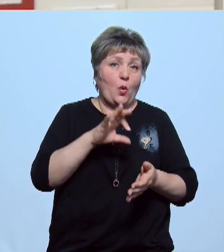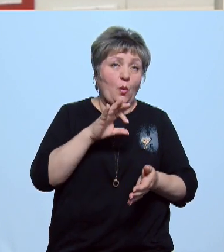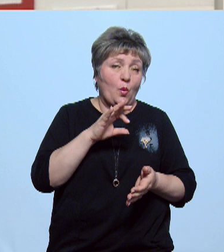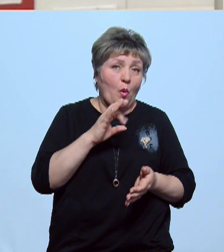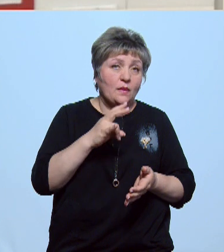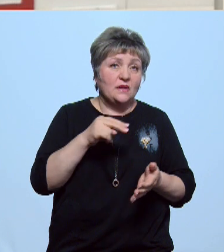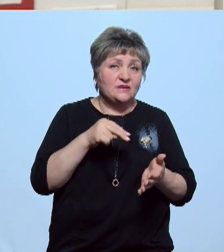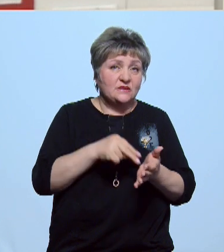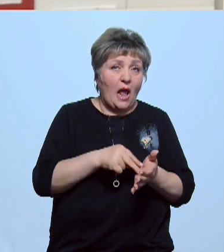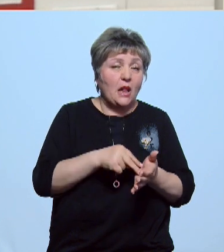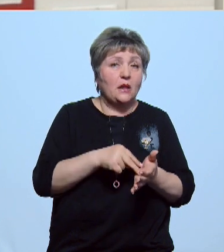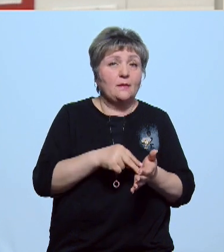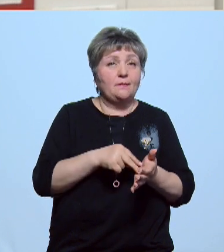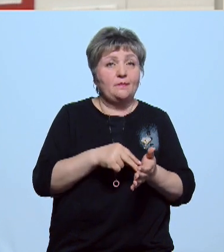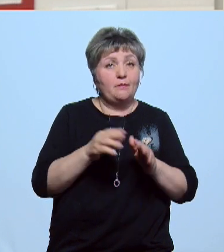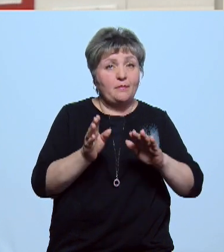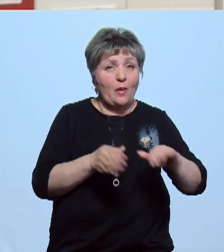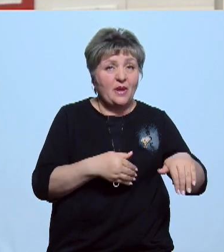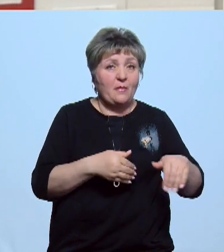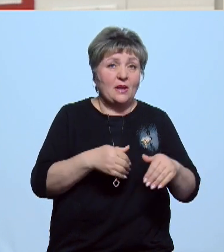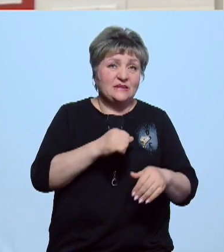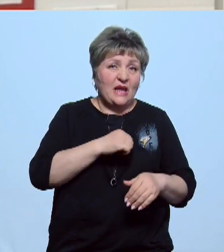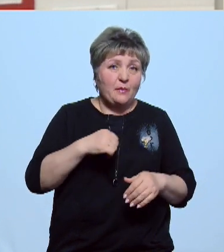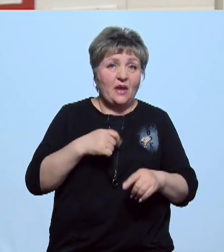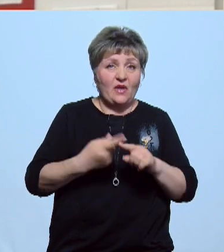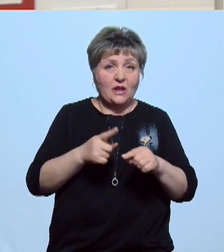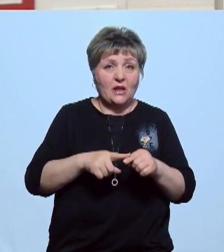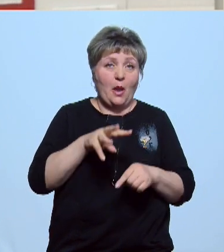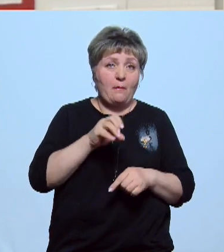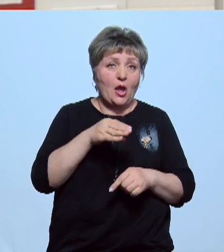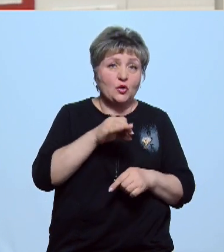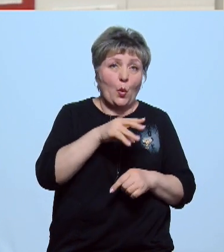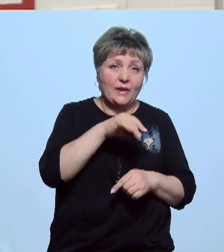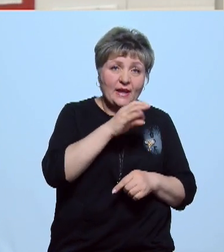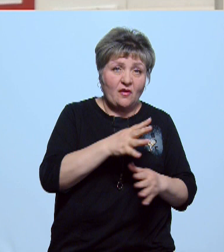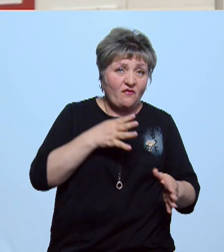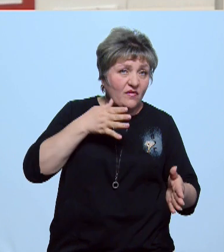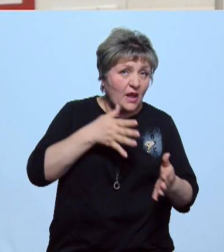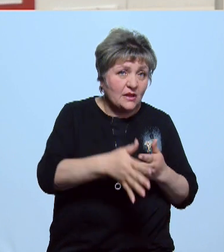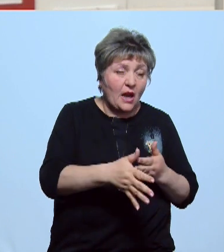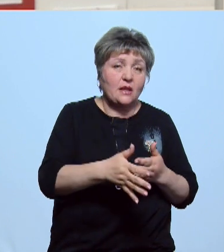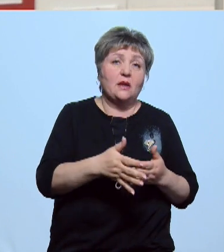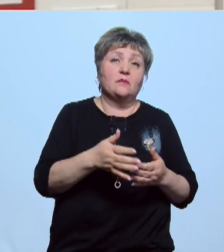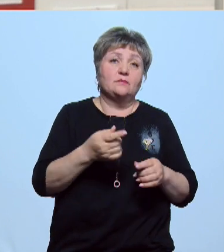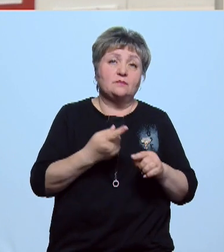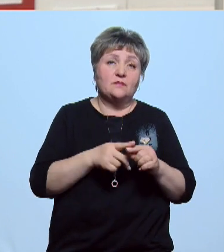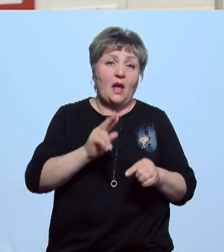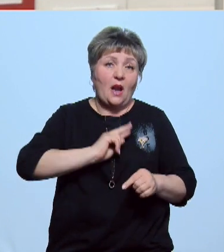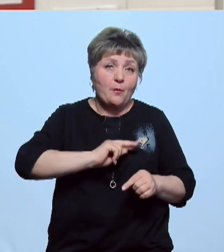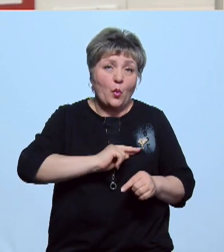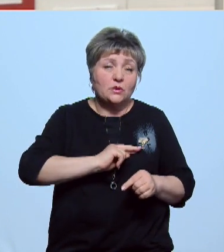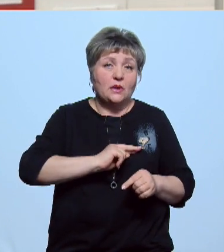определенным. То есть помимо самих вот этих методик внедрения, внедренных методик работы,